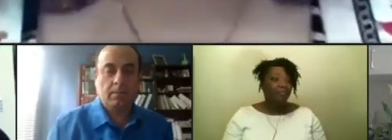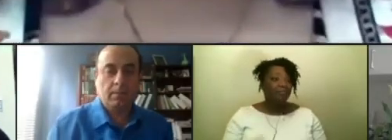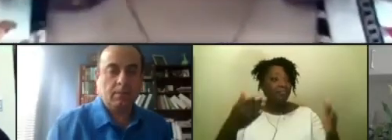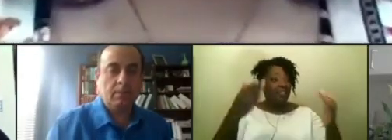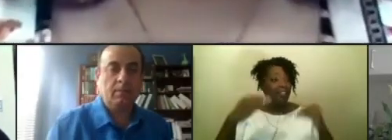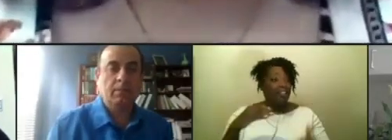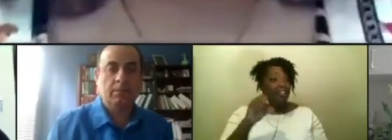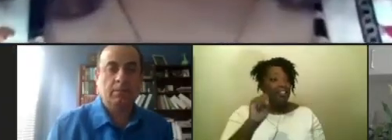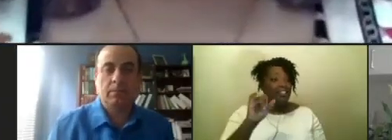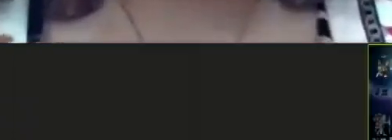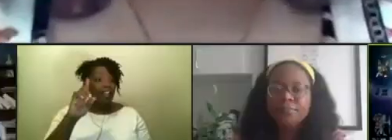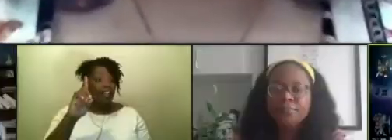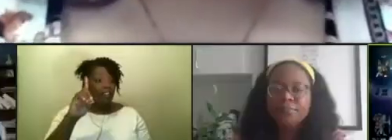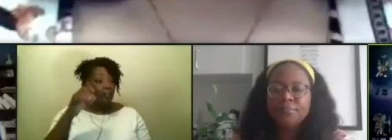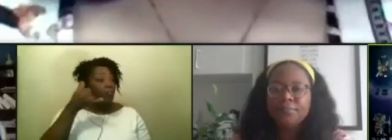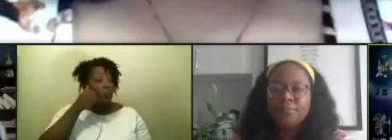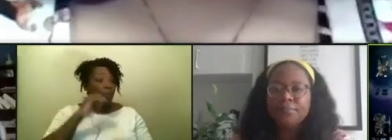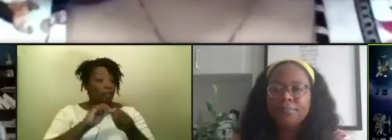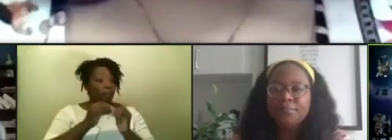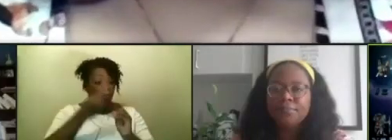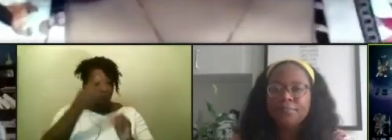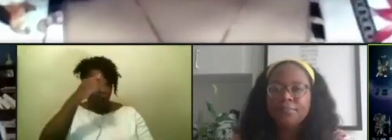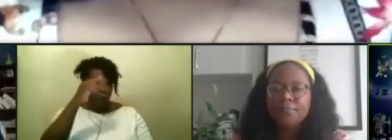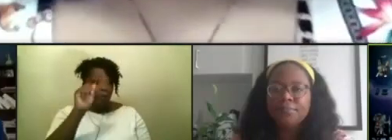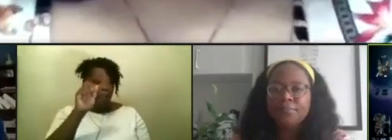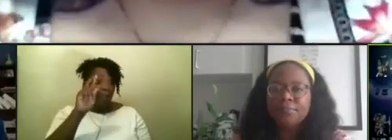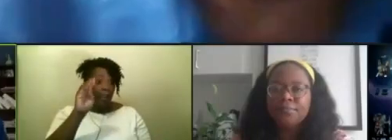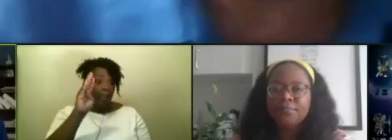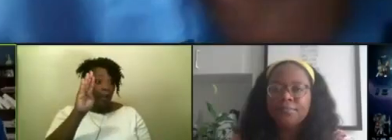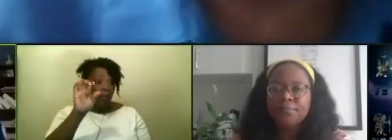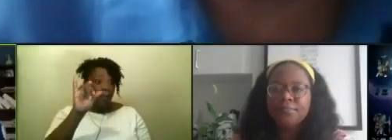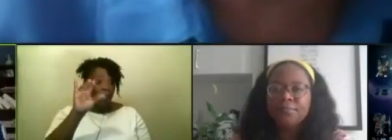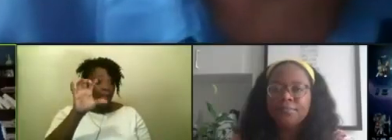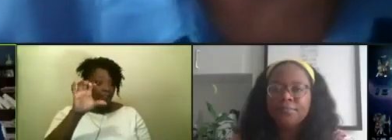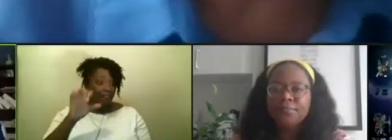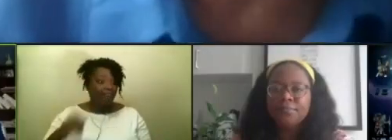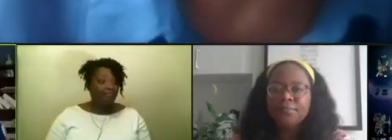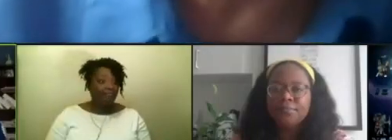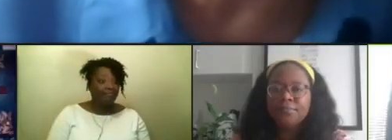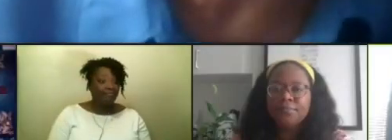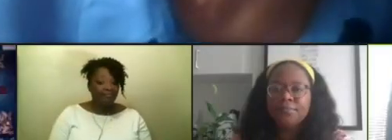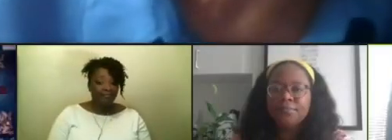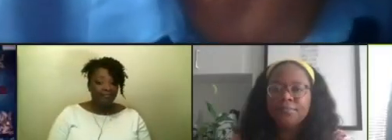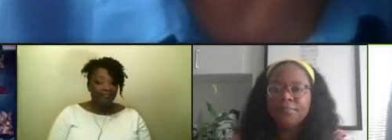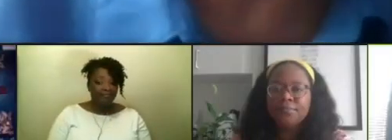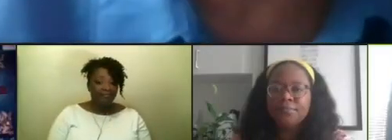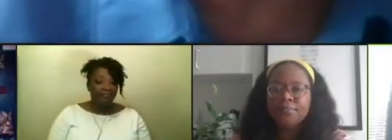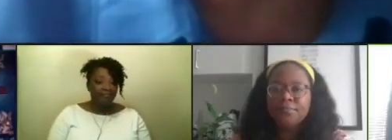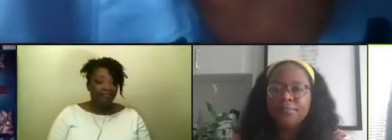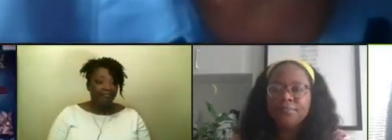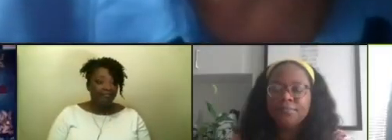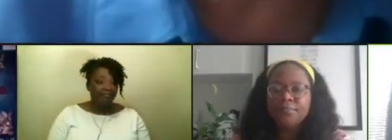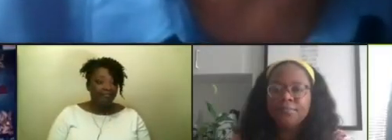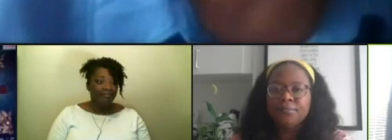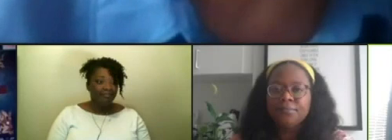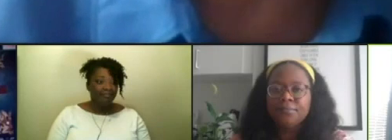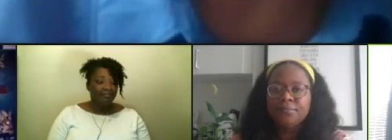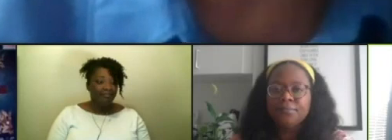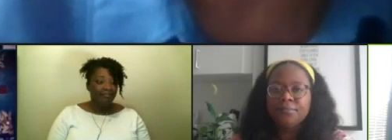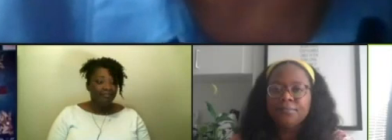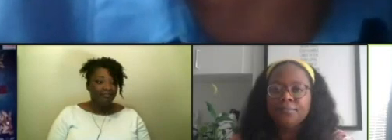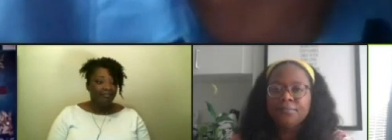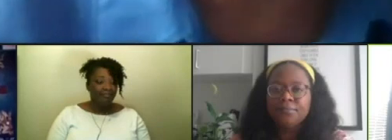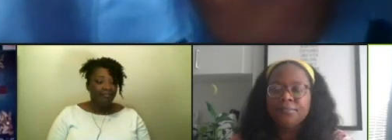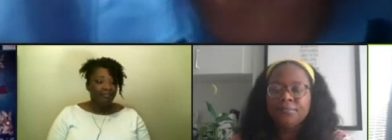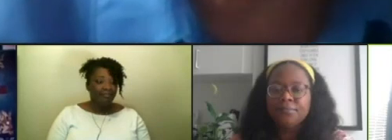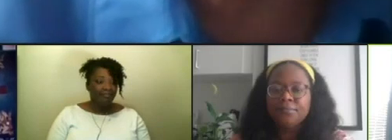please share the phone number for Arabic translation. إن كنت بحاجة للترجمة إلى اللغة العربية، الرجاء الاتصال